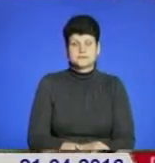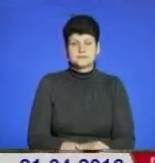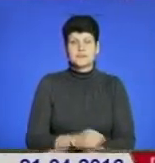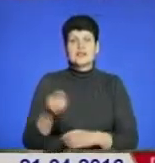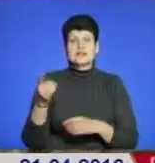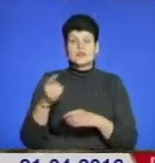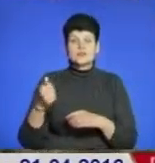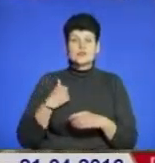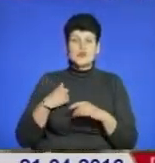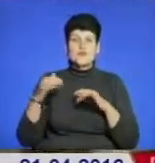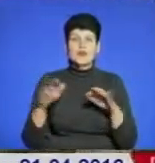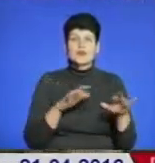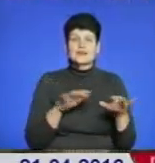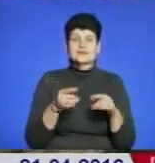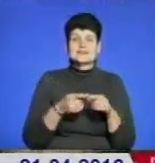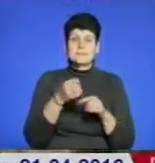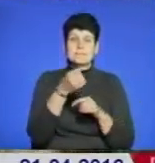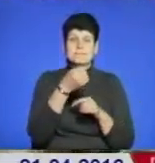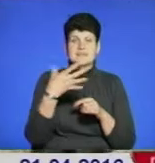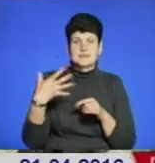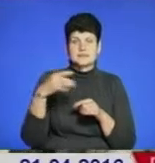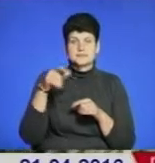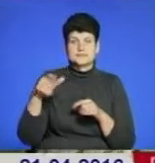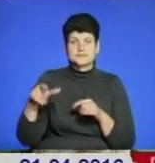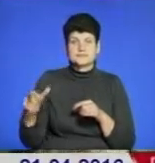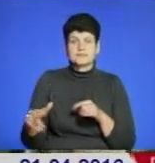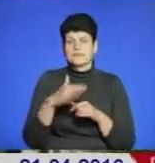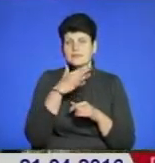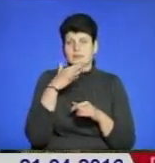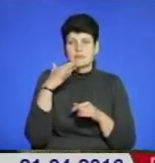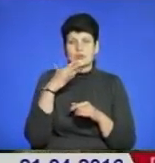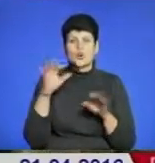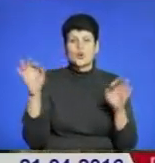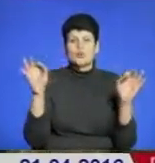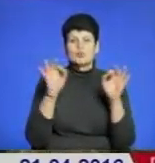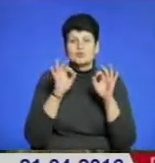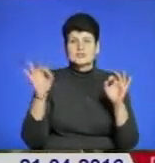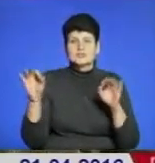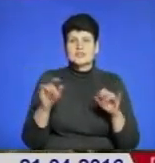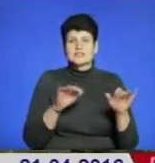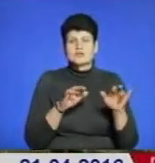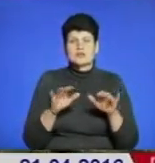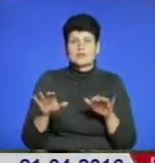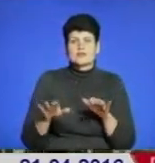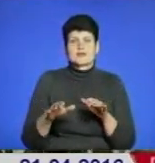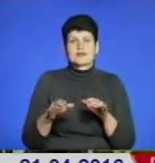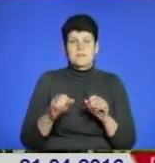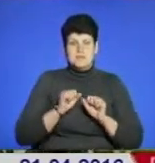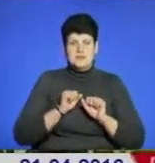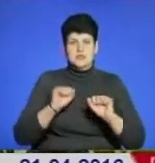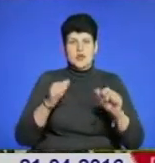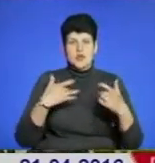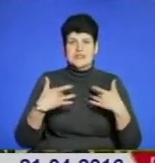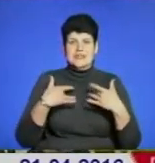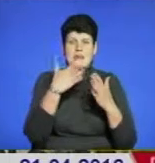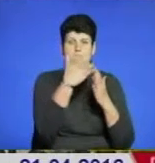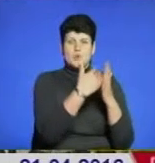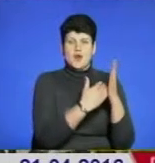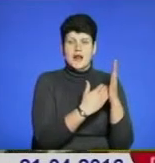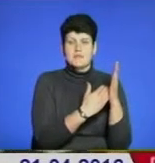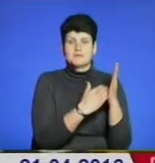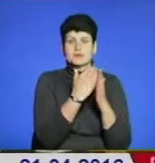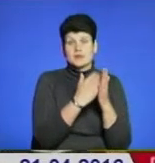Тернопільський військовий оркестр – це 15 осіб, десяток музичних інструментів та патріотична концертна програма. Репертуар